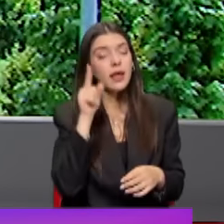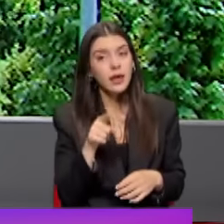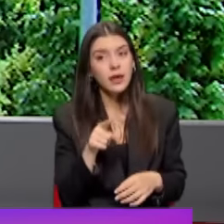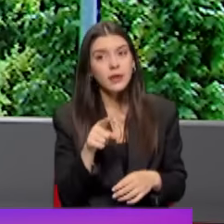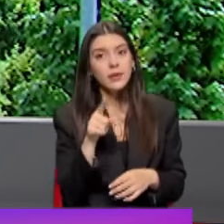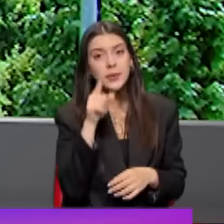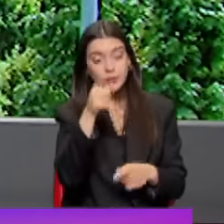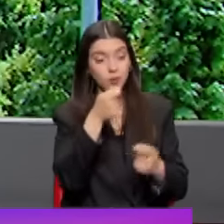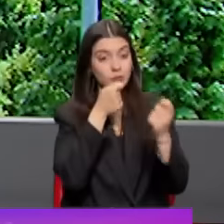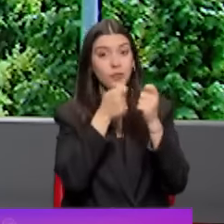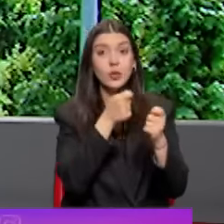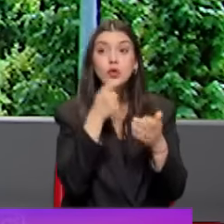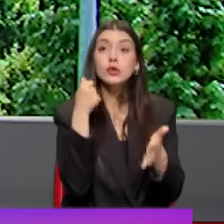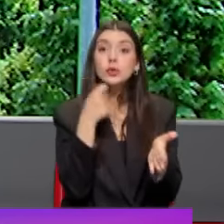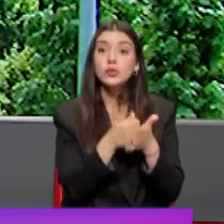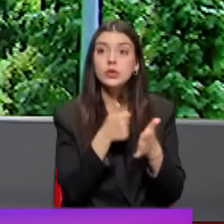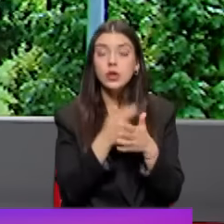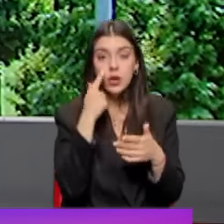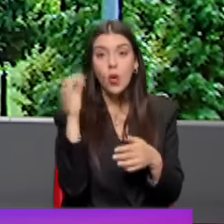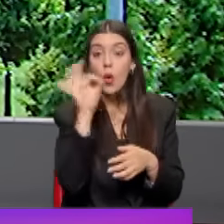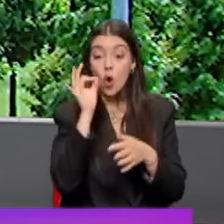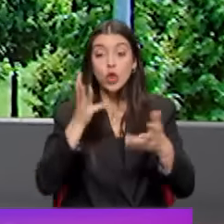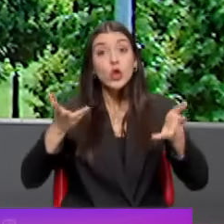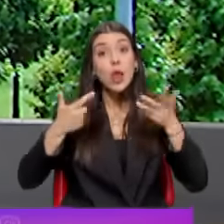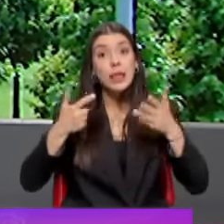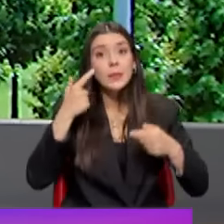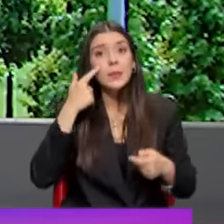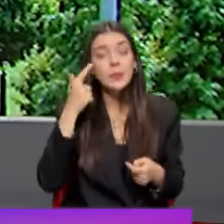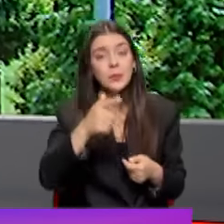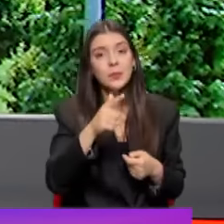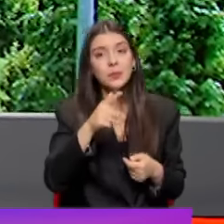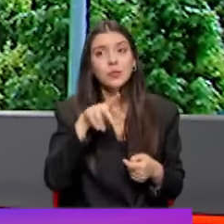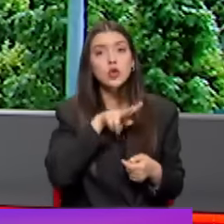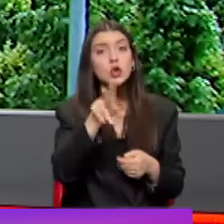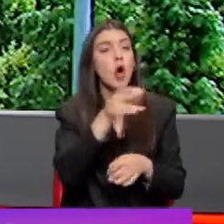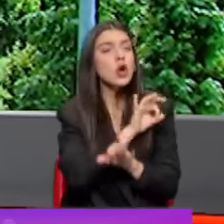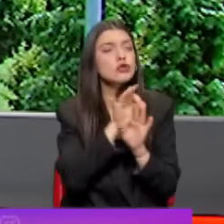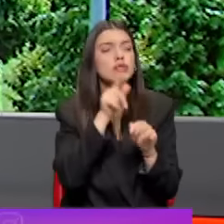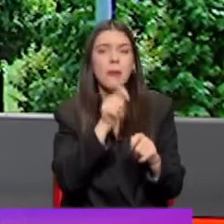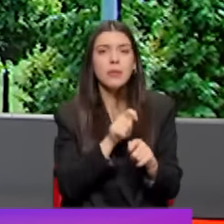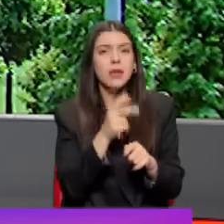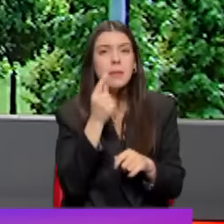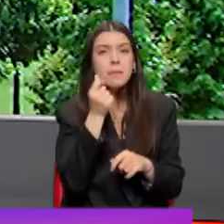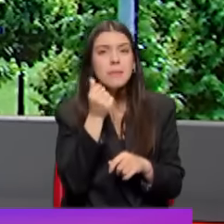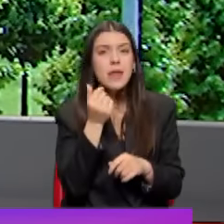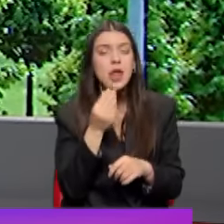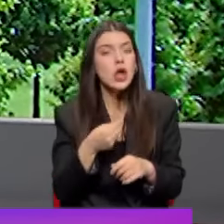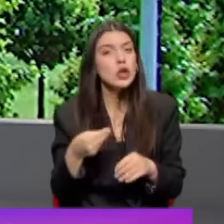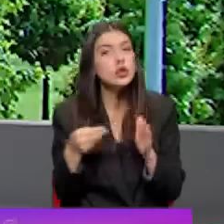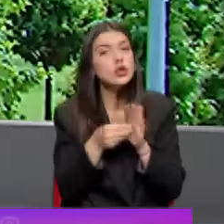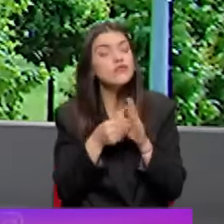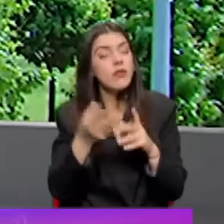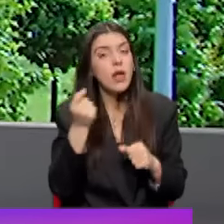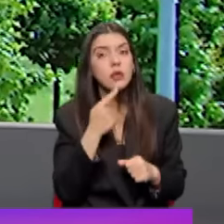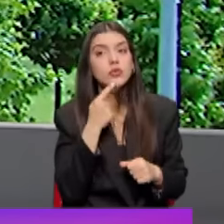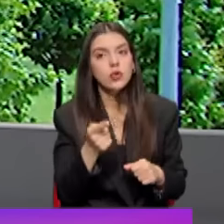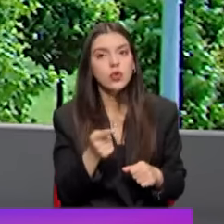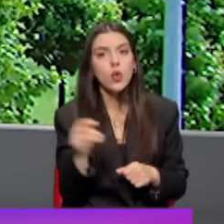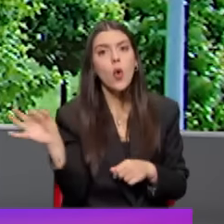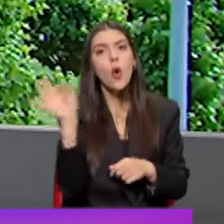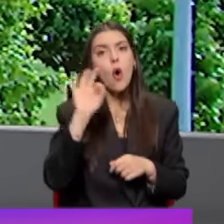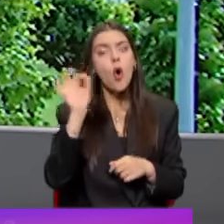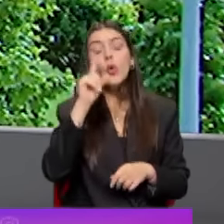ücreti üzerinden okul yönetiminin Eee yolsuzluk yaptığı iddia ediliyor okulun yöneticisi